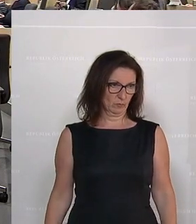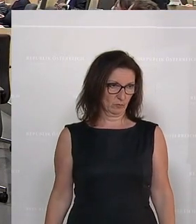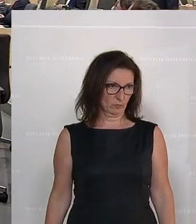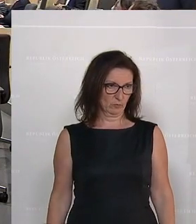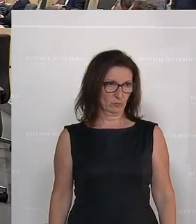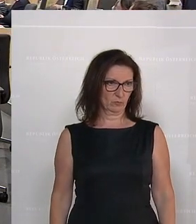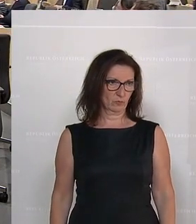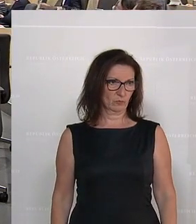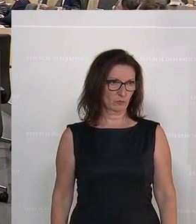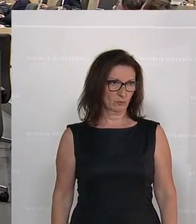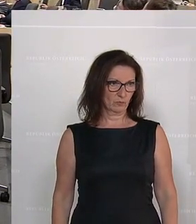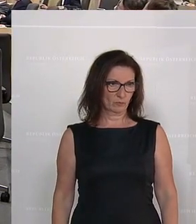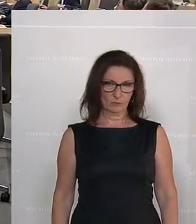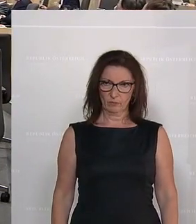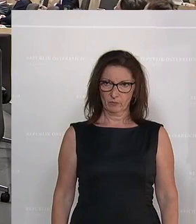setzen